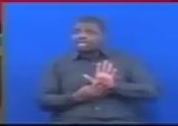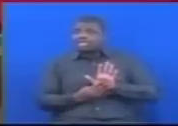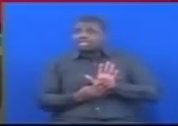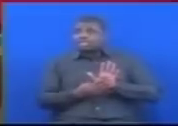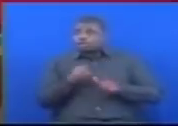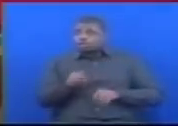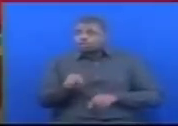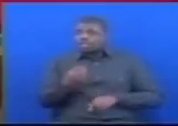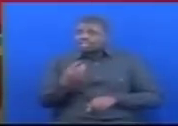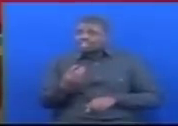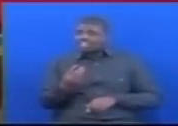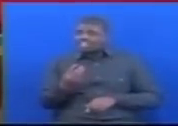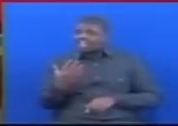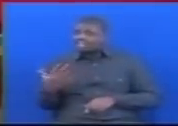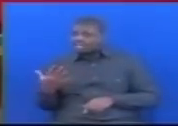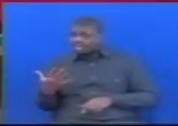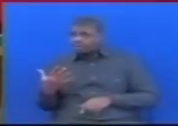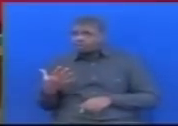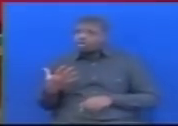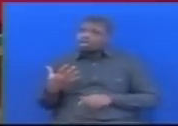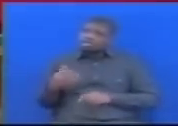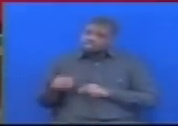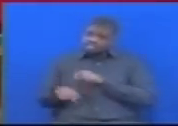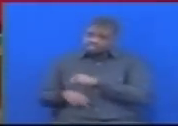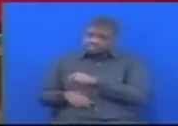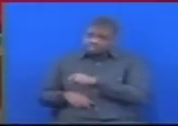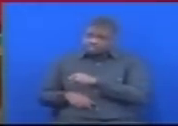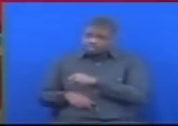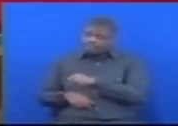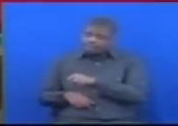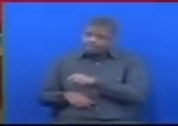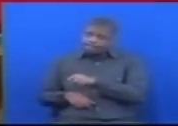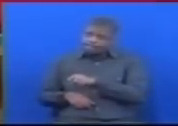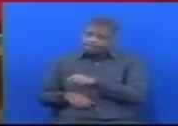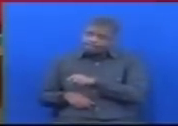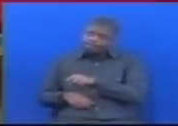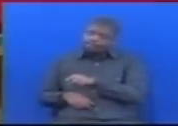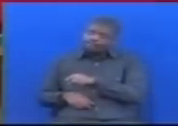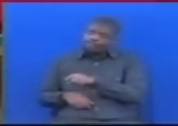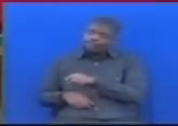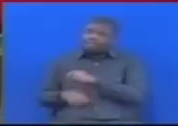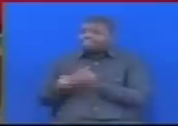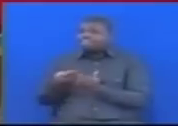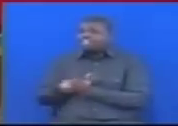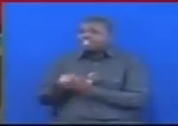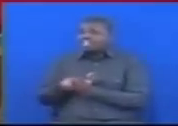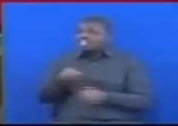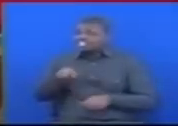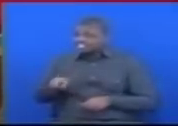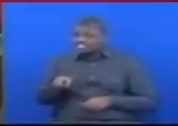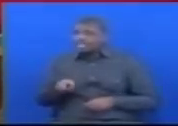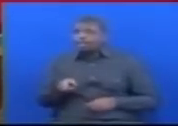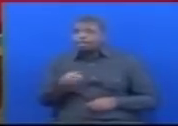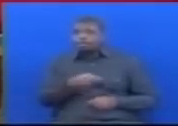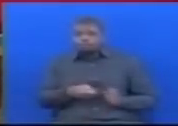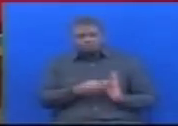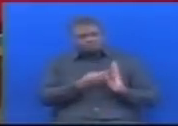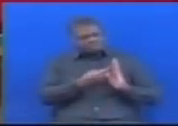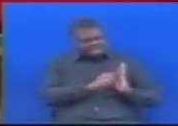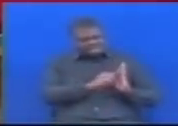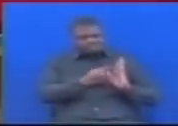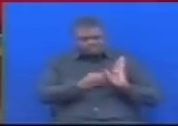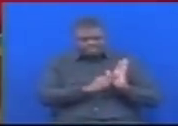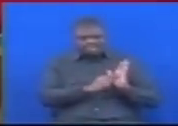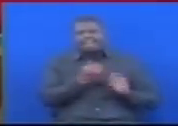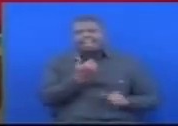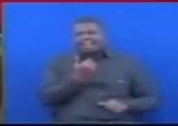268.35. Fedha unatekelezwa kwa gharama za dola za Marekani milioni 268.35, fedha ambazo mkopo wa masharti nafuu kutoka